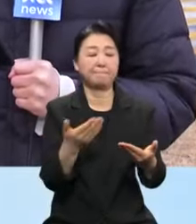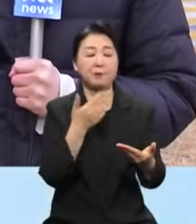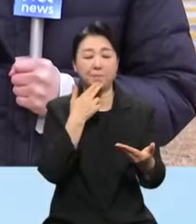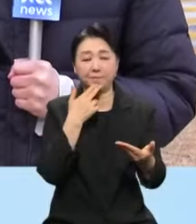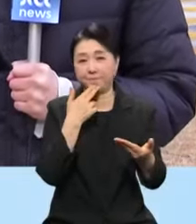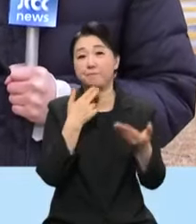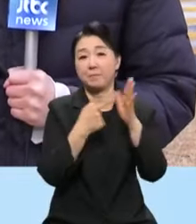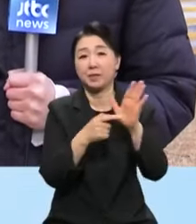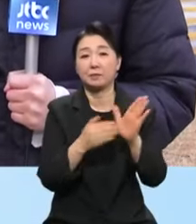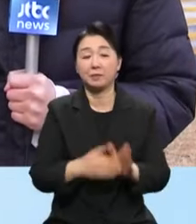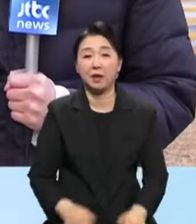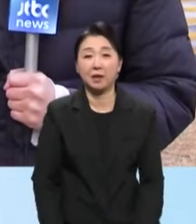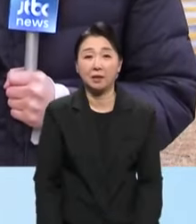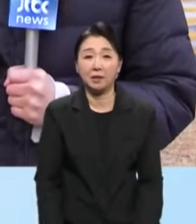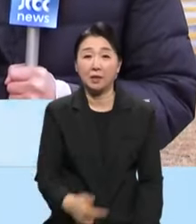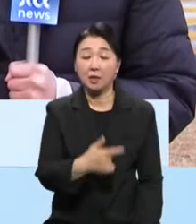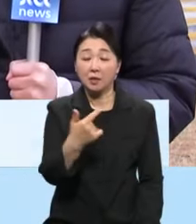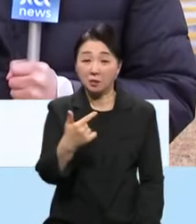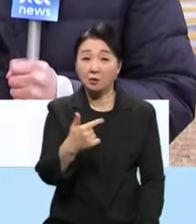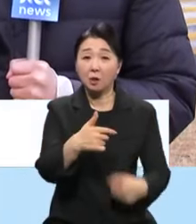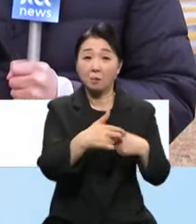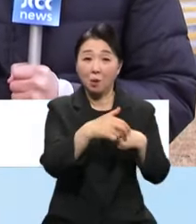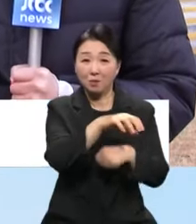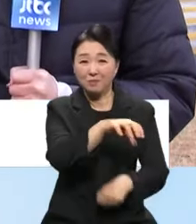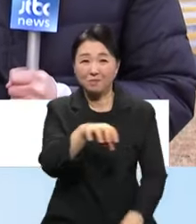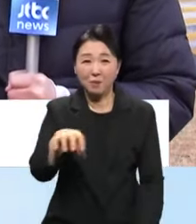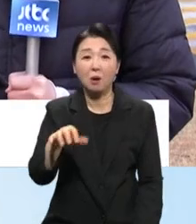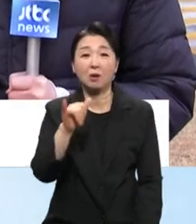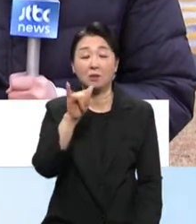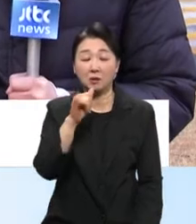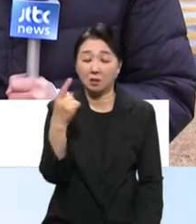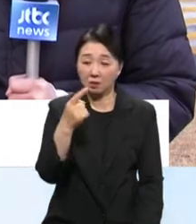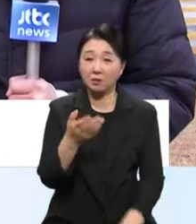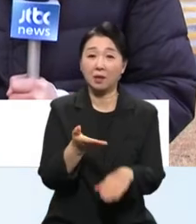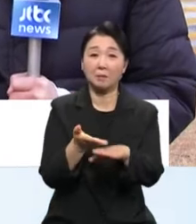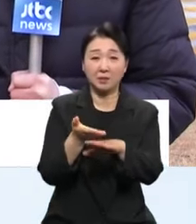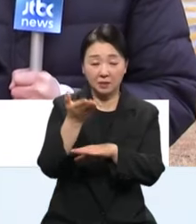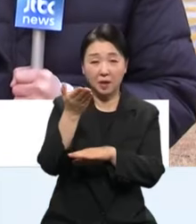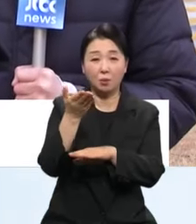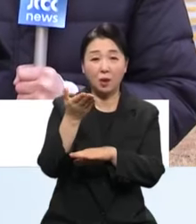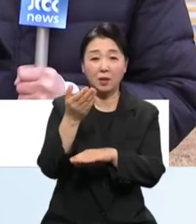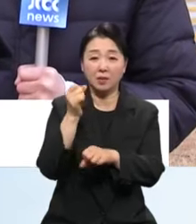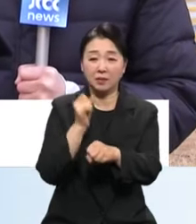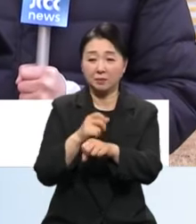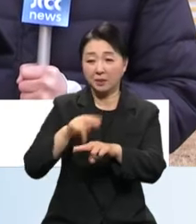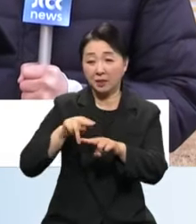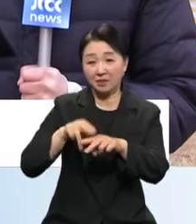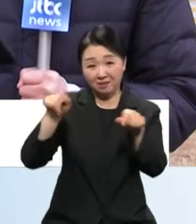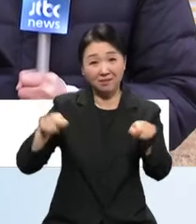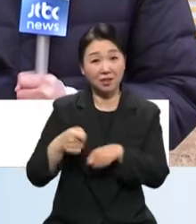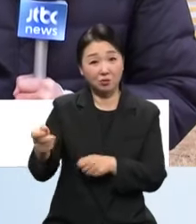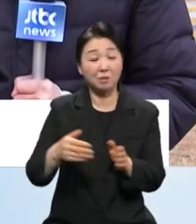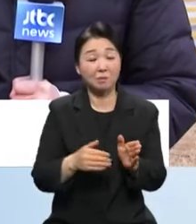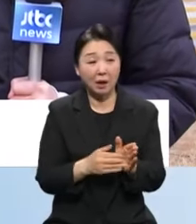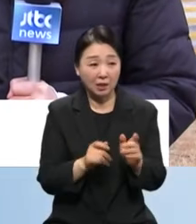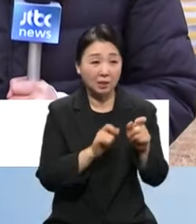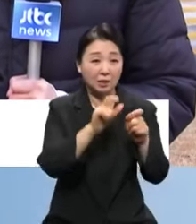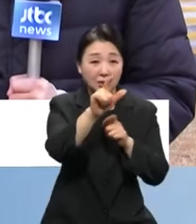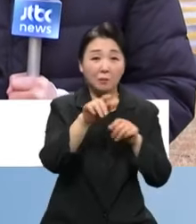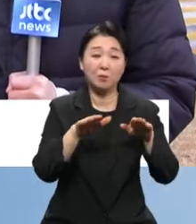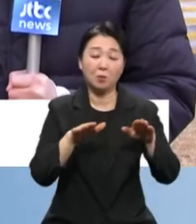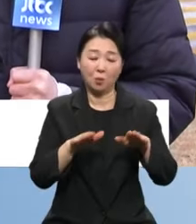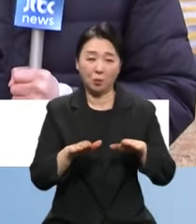예고했습니다. 빅5 병원 전공의 2,700여 명 중 1,000명 이상은 이미 사직서를 낸 것으로 전해지고요. 이들 중 대부분은